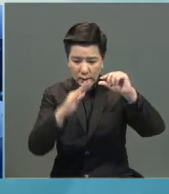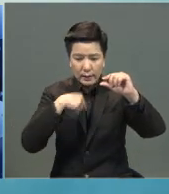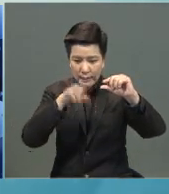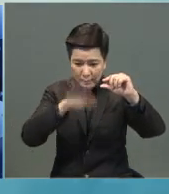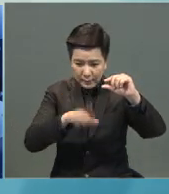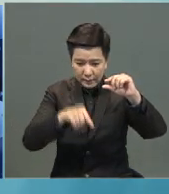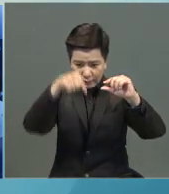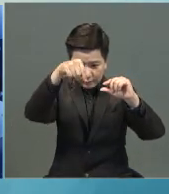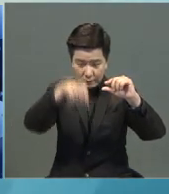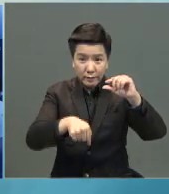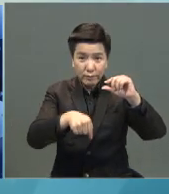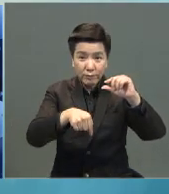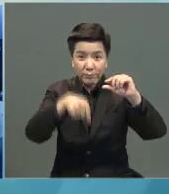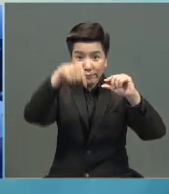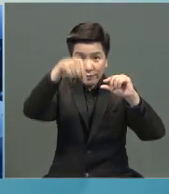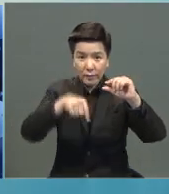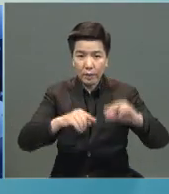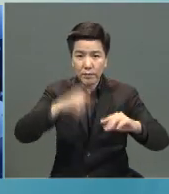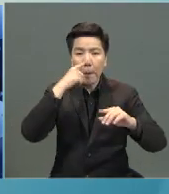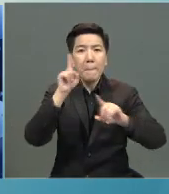ซึ่งสูงมากเลยทุกคือถ้าพูดแบบง่ายๆก็คือทุกคนทำได้หมดนะครับทุกคนเข้าใจหมดก็ถือว่าเป็นอะไรที่ต้องขอบคุณประชาชนชาวไทยด้วยครับนั้นเสร็จขั้นตอนการเช็คเอาท์นะครับท่านก็สามารถส่งคะแนนไปได้ถ้าท่านรีบนะครับท่านก็สามารถเลื่อนมาให้สุดนะครับแล้วก็กดปุ่มเซ็กส์check out